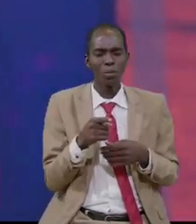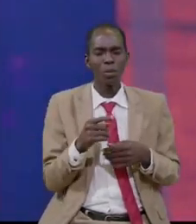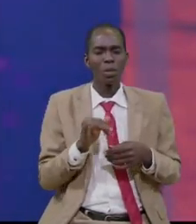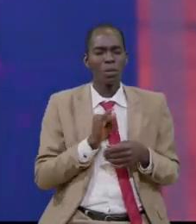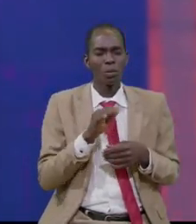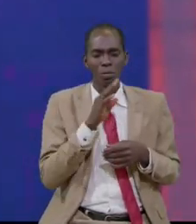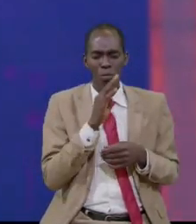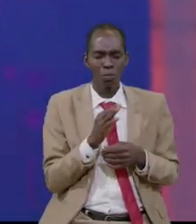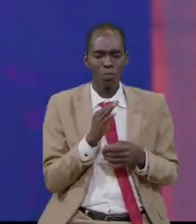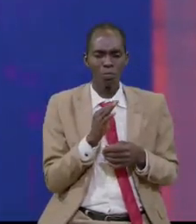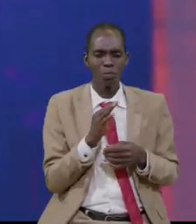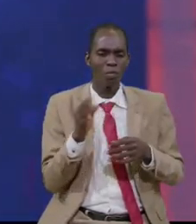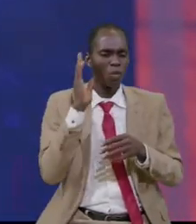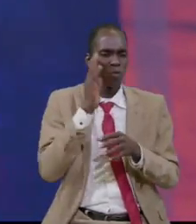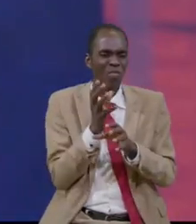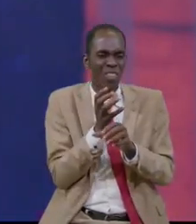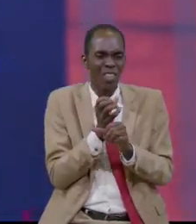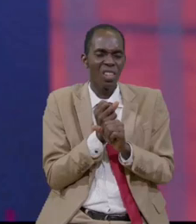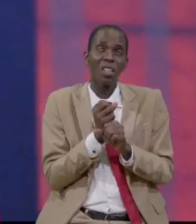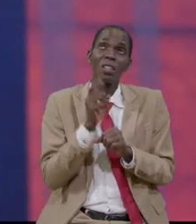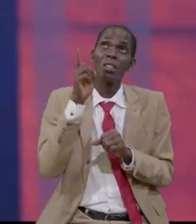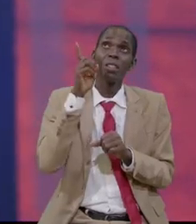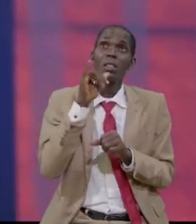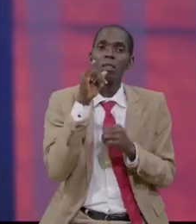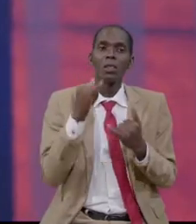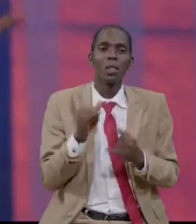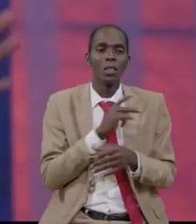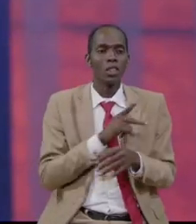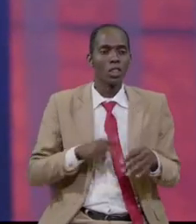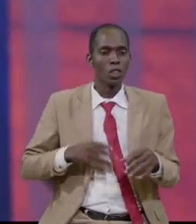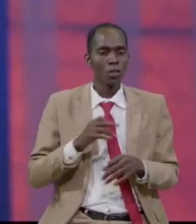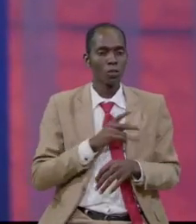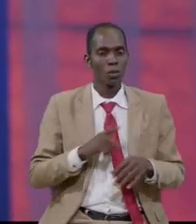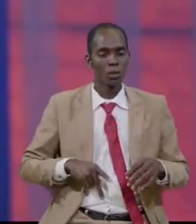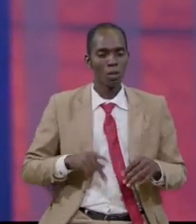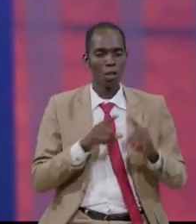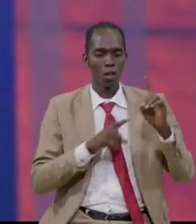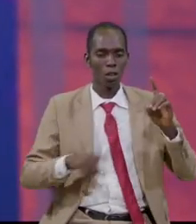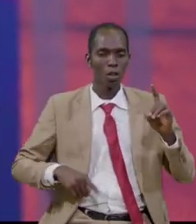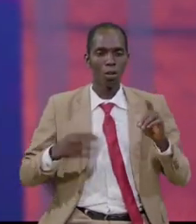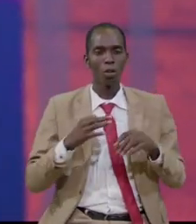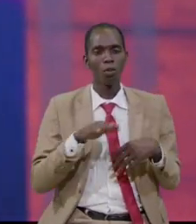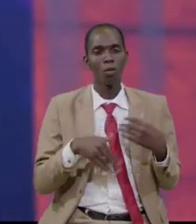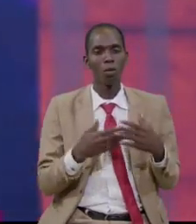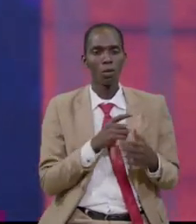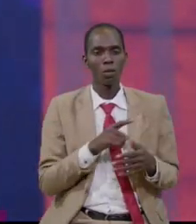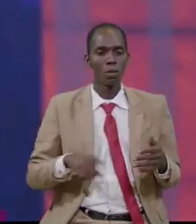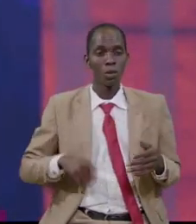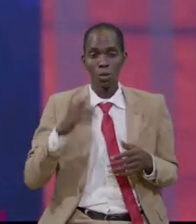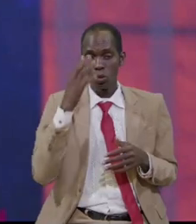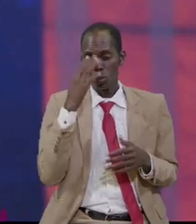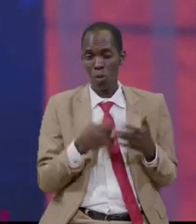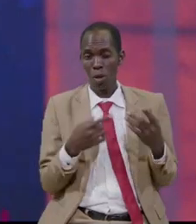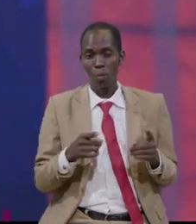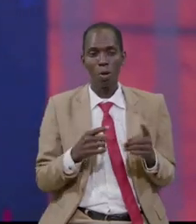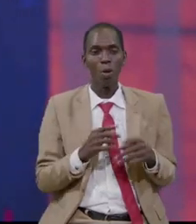vient et le recevront, il sera maintenant le roi des rois et le Seigneur des seigneurs. Vous savez ce qui va se passer? Tous les gouvernements du monde